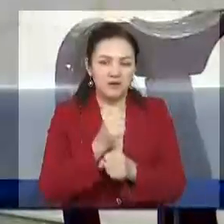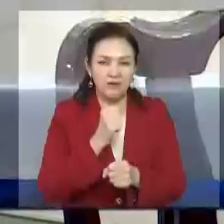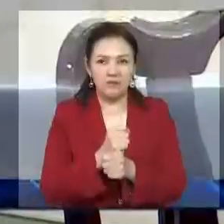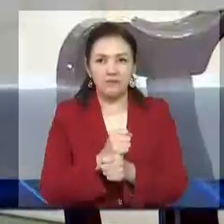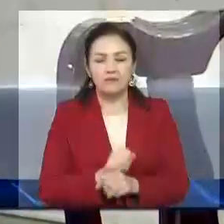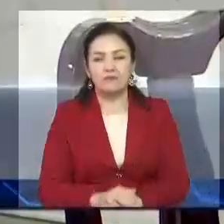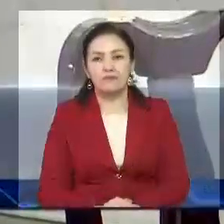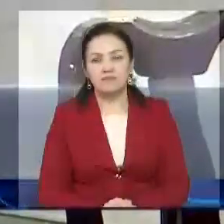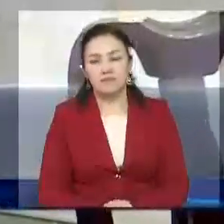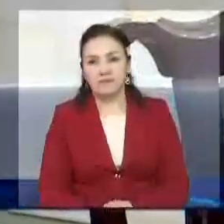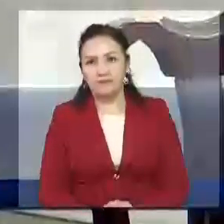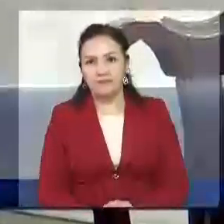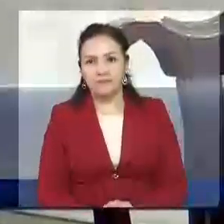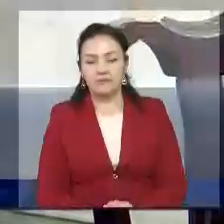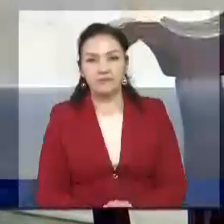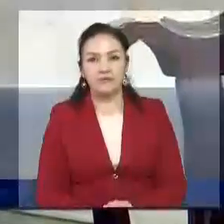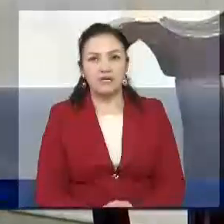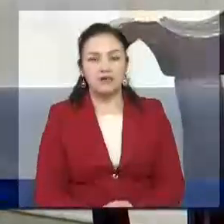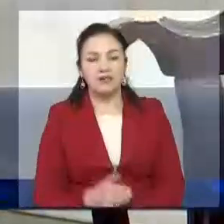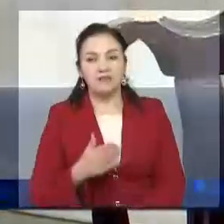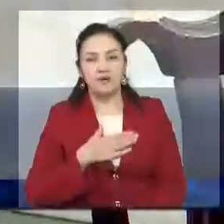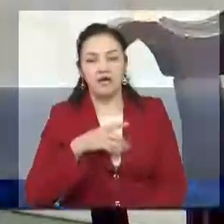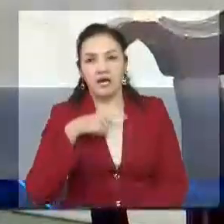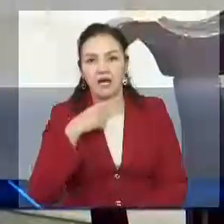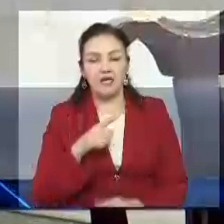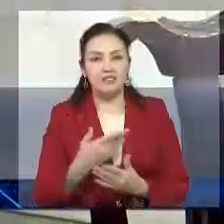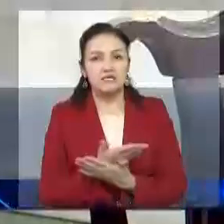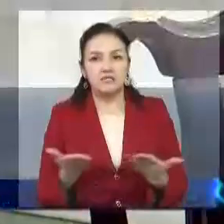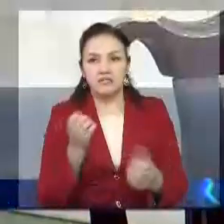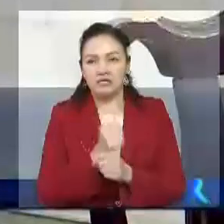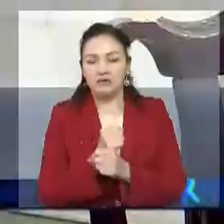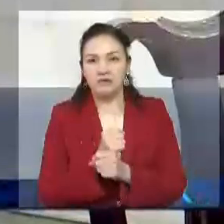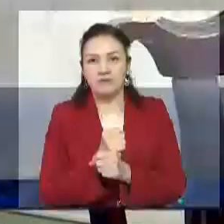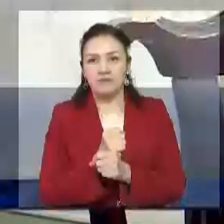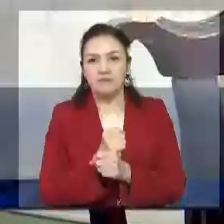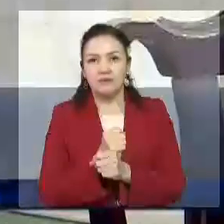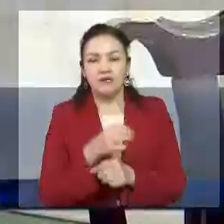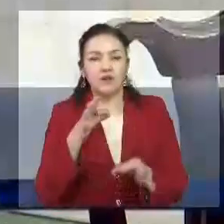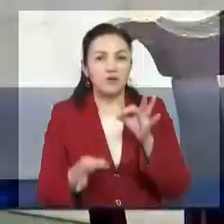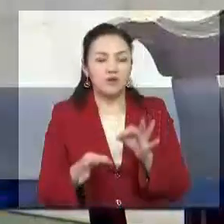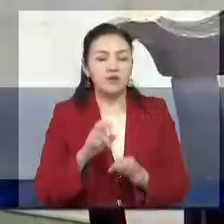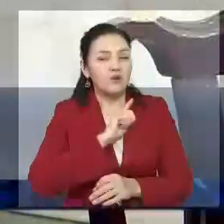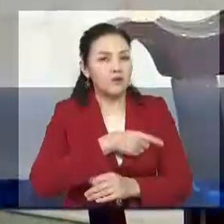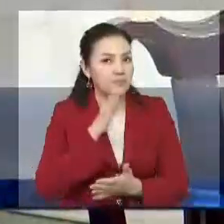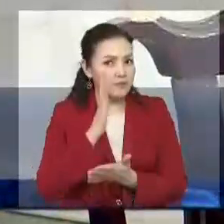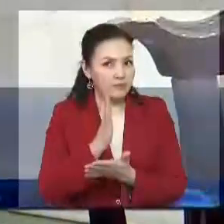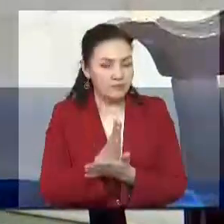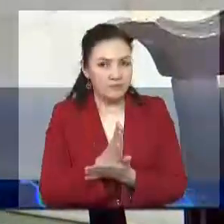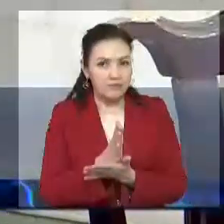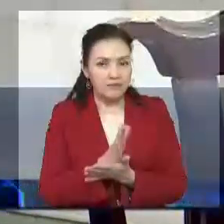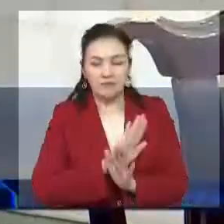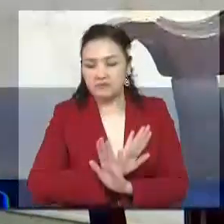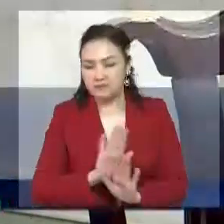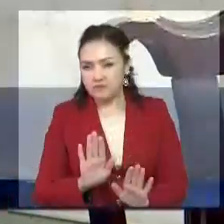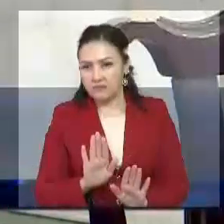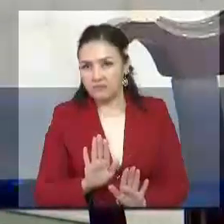ғой дейді. Мәтем, енді маған айтыңызшы, сіздің шартыңыз жасаған сотқа күші бола ма? Жоқ